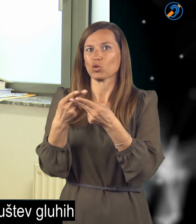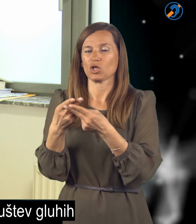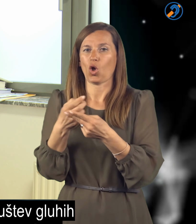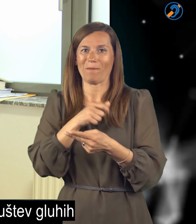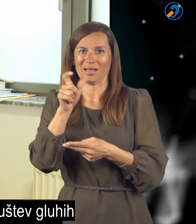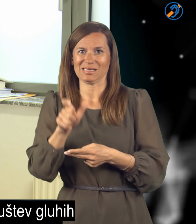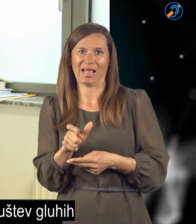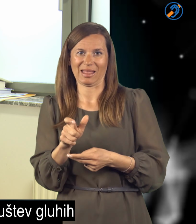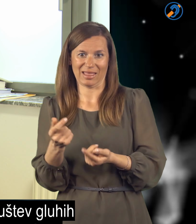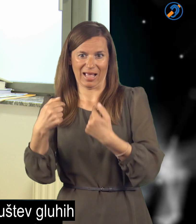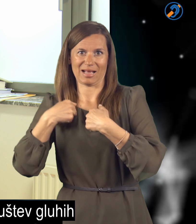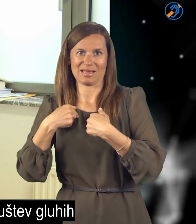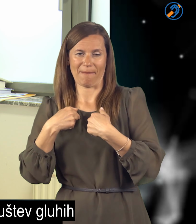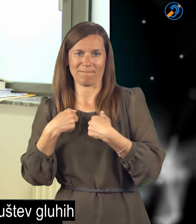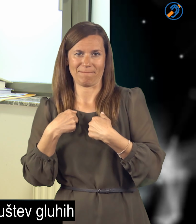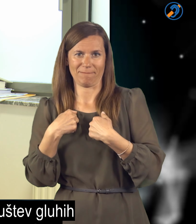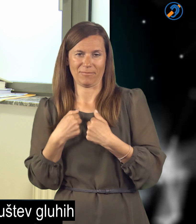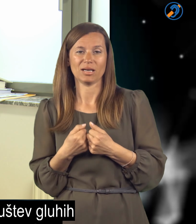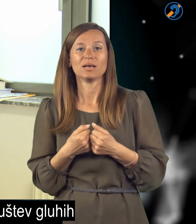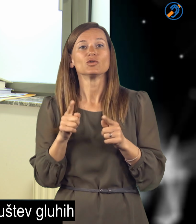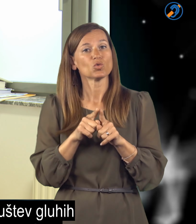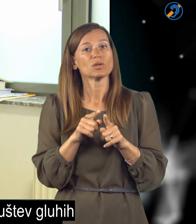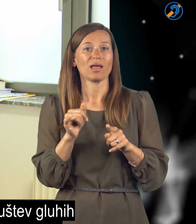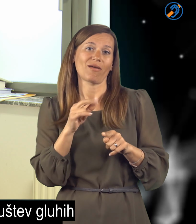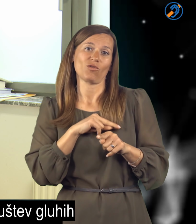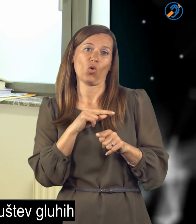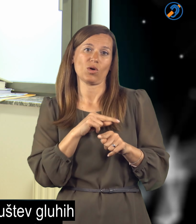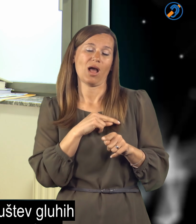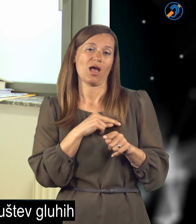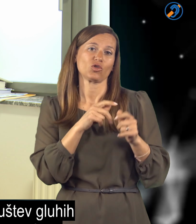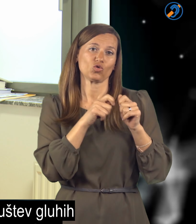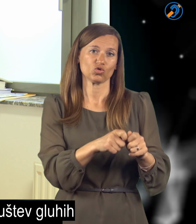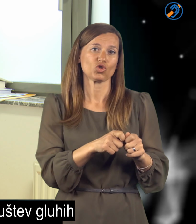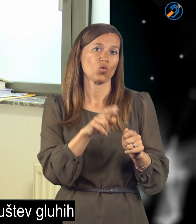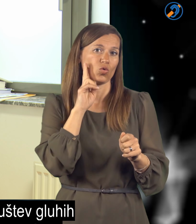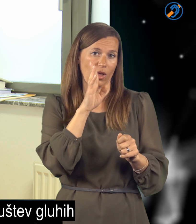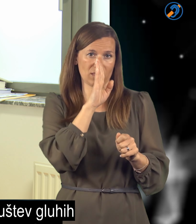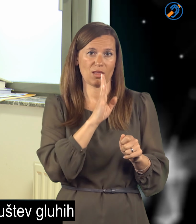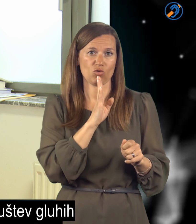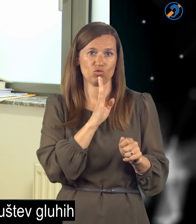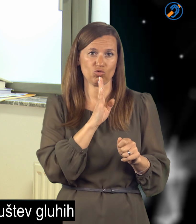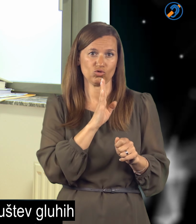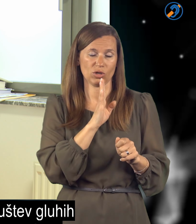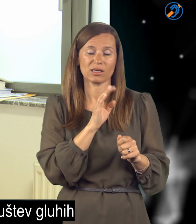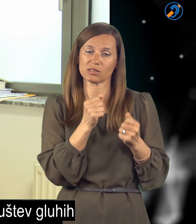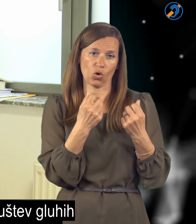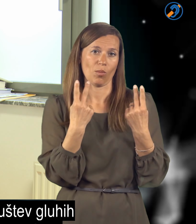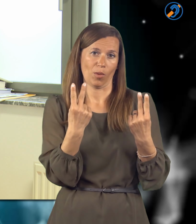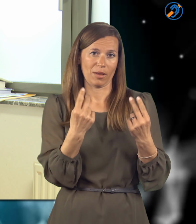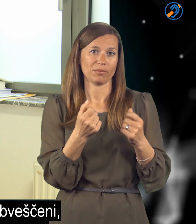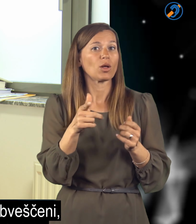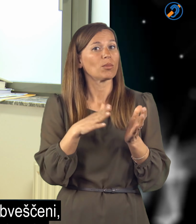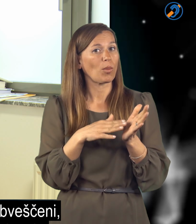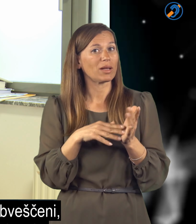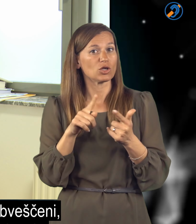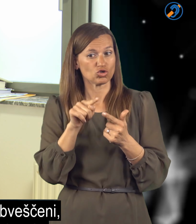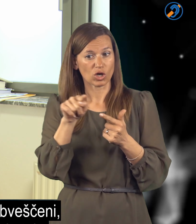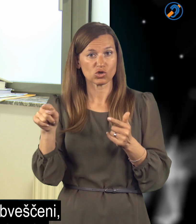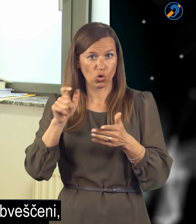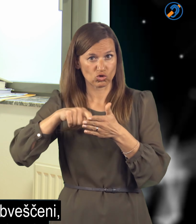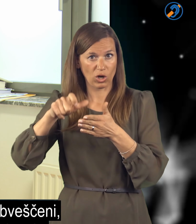v tem je tudi vloga društev za naglušne zelo pomembna. Se pravi, če so